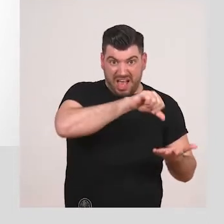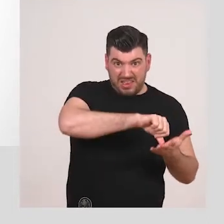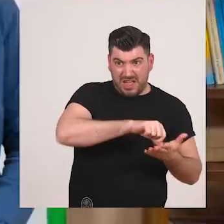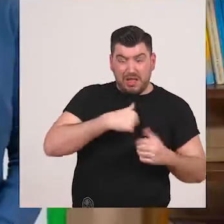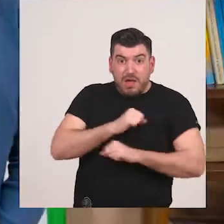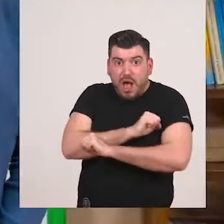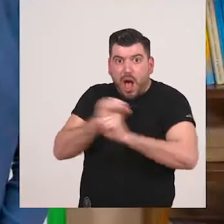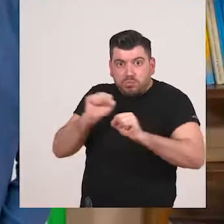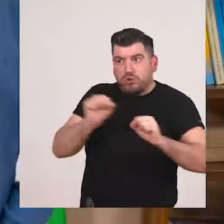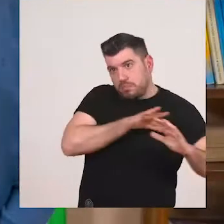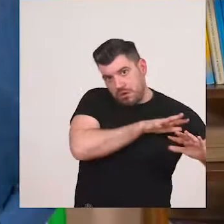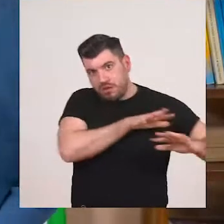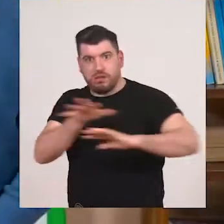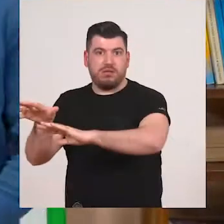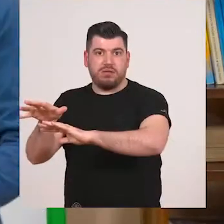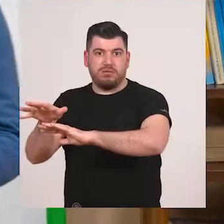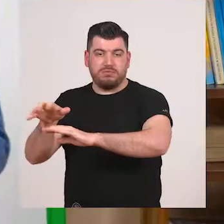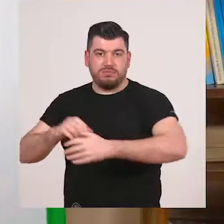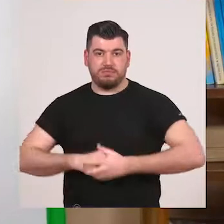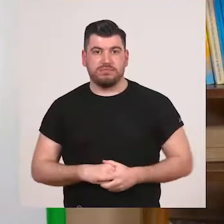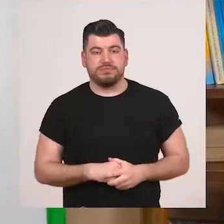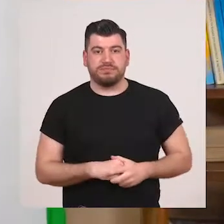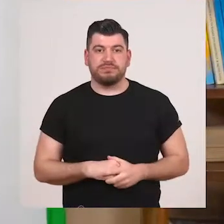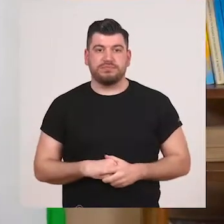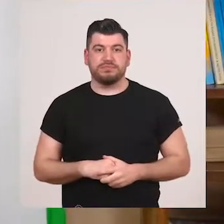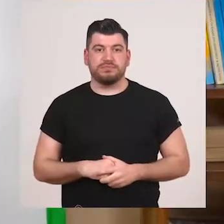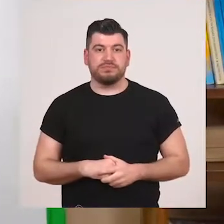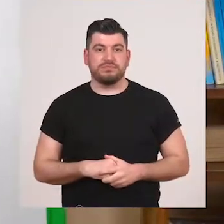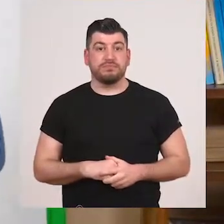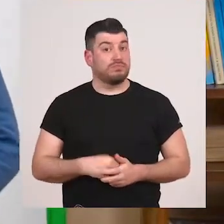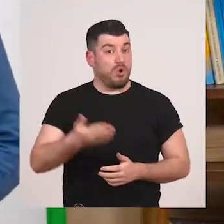ευνηδιασμού. Και